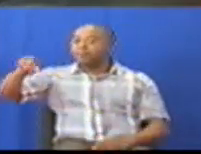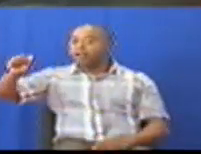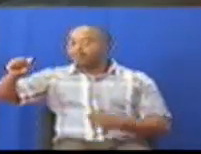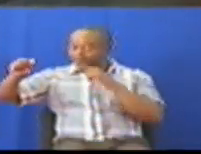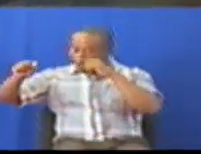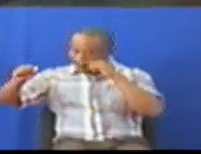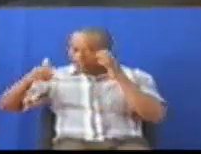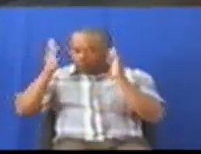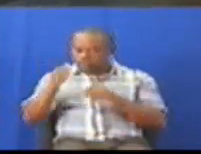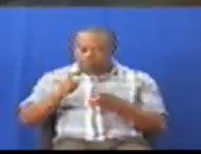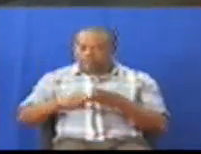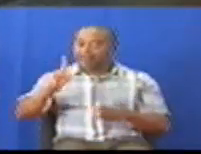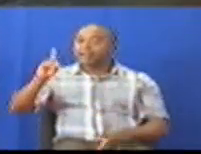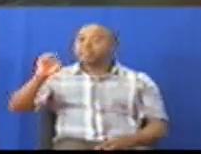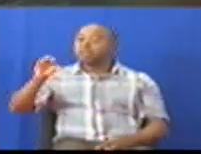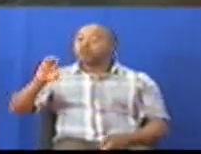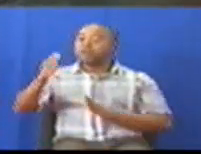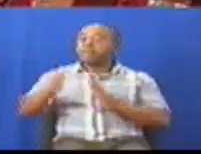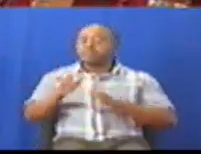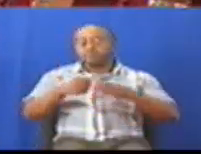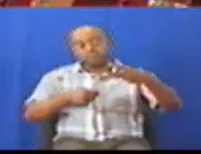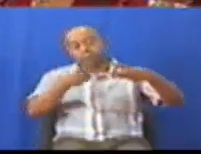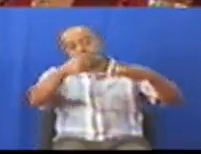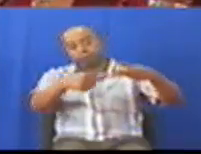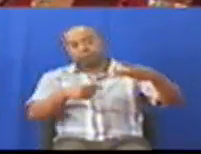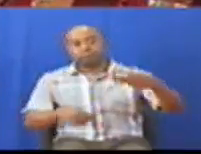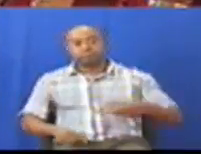Deo Kasenyenda Sanga ajiandae.